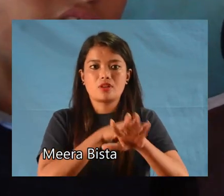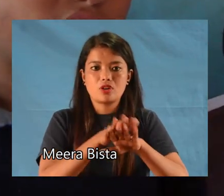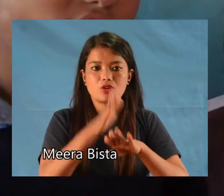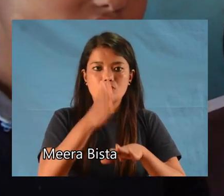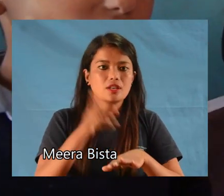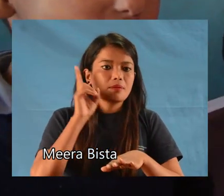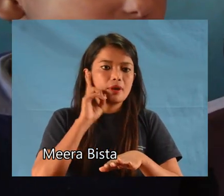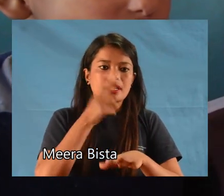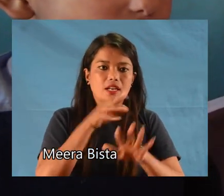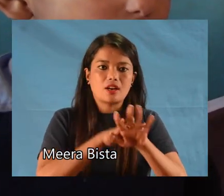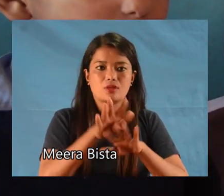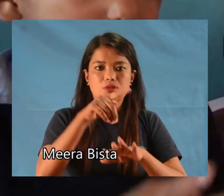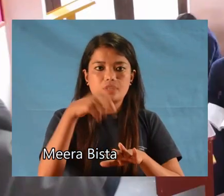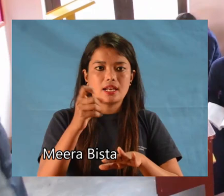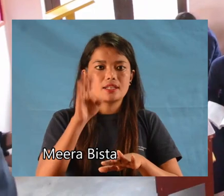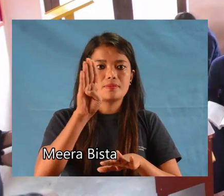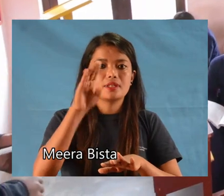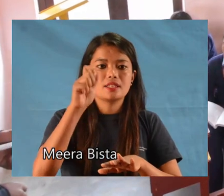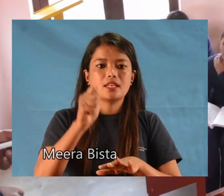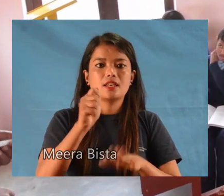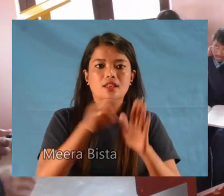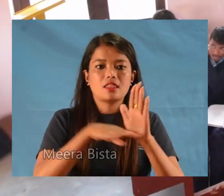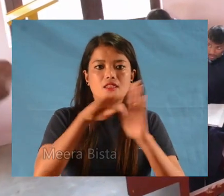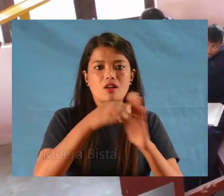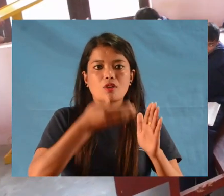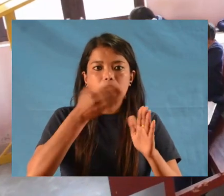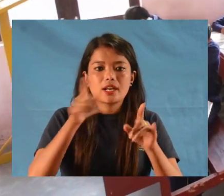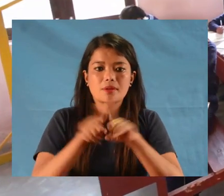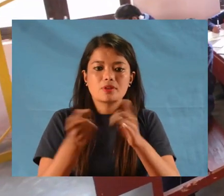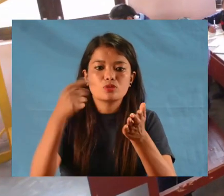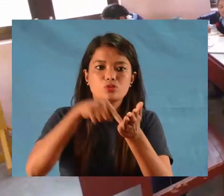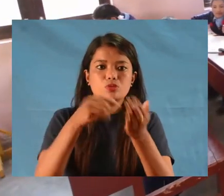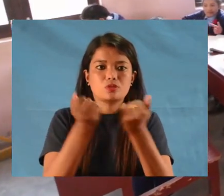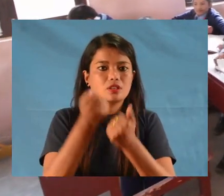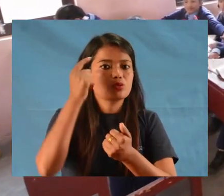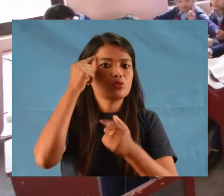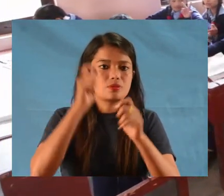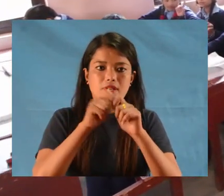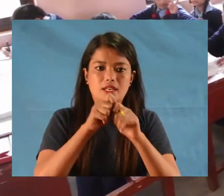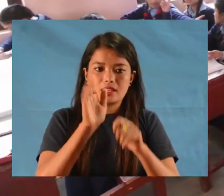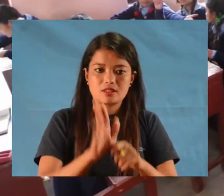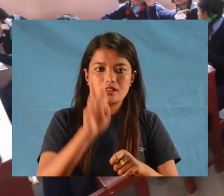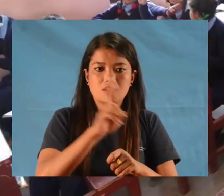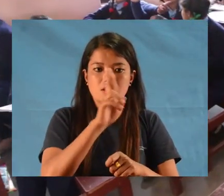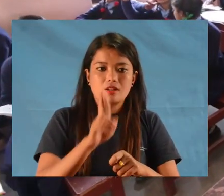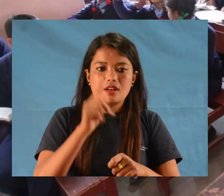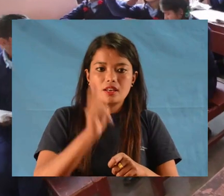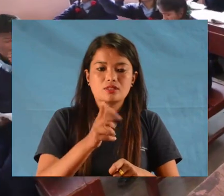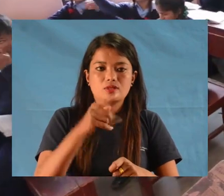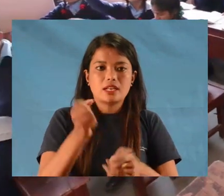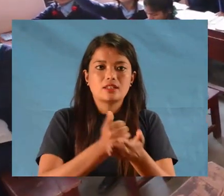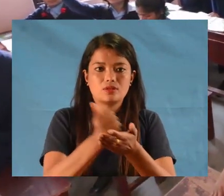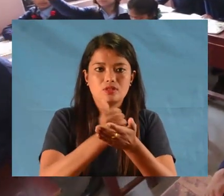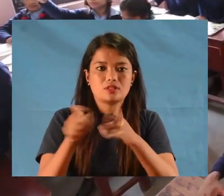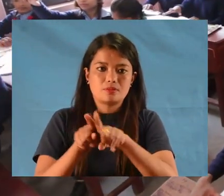बहीरा हरुका लागी स्नातपता हको पढ़ाई पनी सुरुगर्ने सोच बनाएका छन। रो एसको लागी प्रयास रत